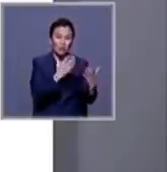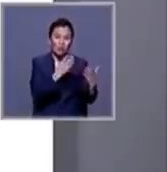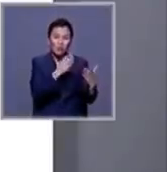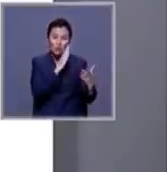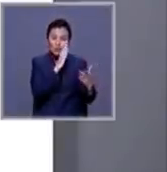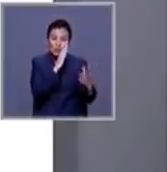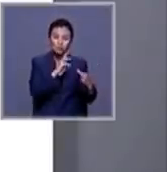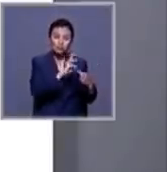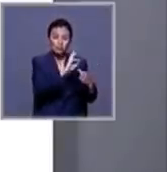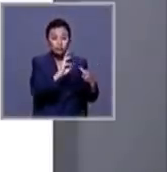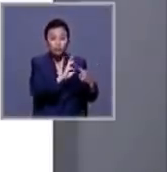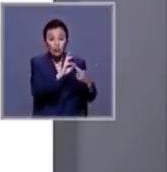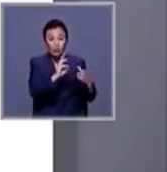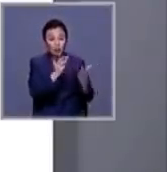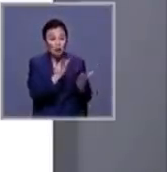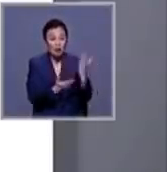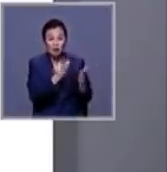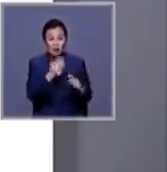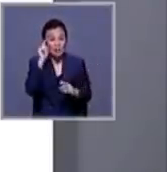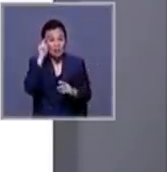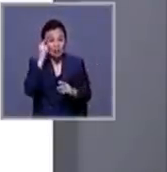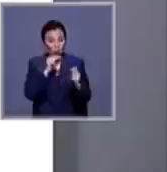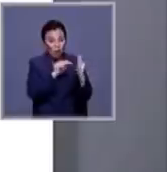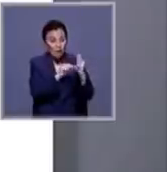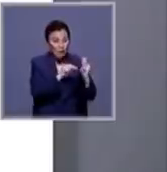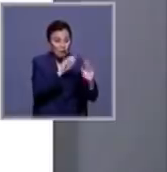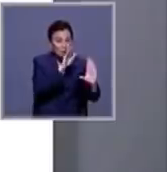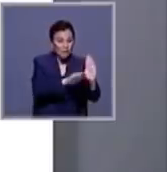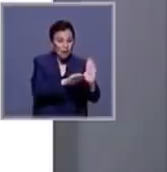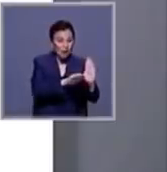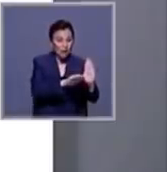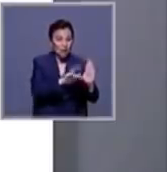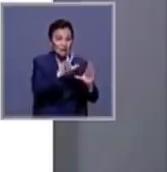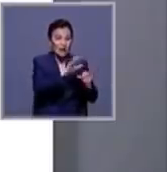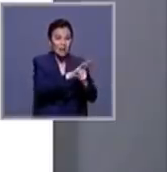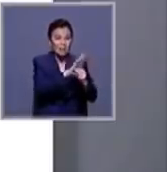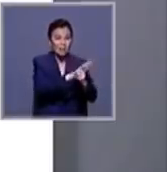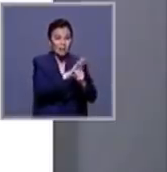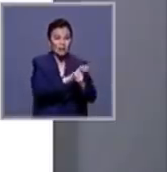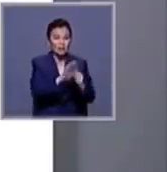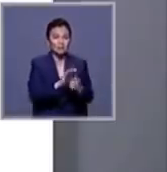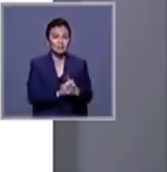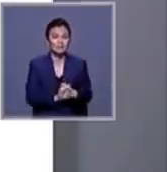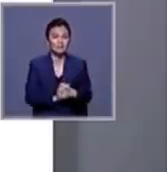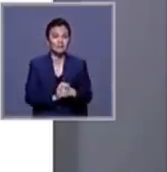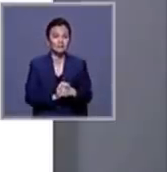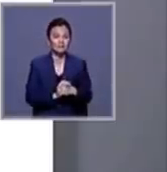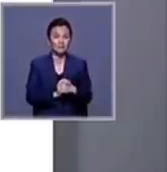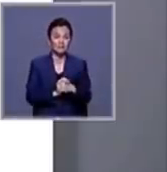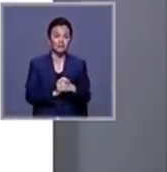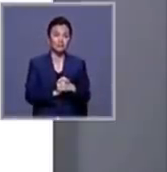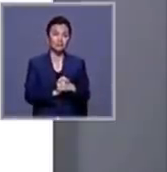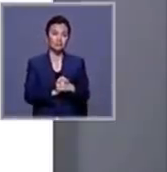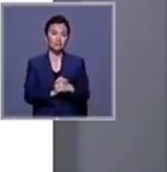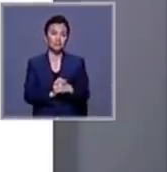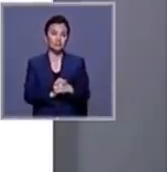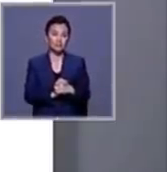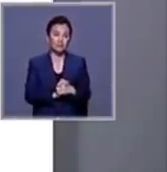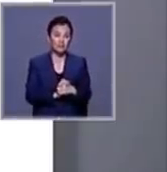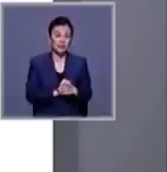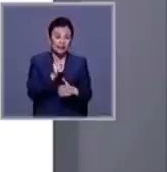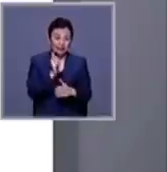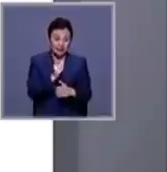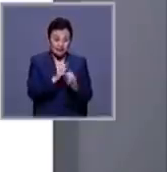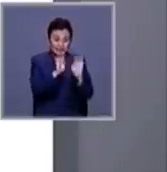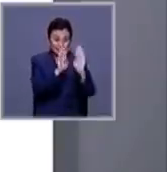ามันสมัคร3คนพอดีผมก็ไม่แน่ใจว่าบางอำเภอจะสมัคร3คนพอดีป่ะ นี่ไม่ยุ่งเลยคะเนี่ยที่พูดมาทั้งหมดเนี่ยเป็นเริ่มงงละ ไ